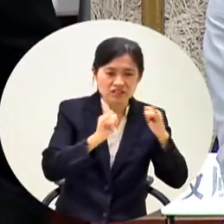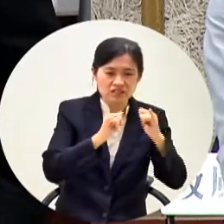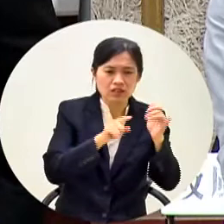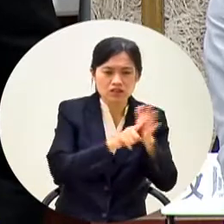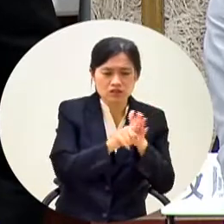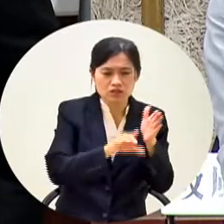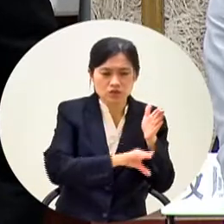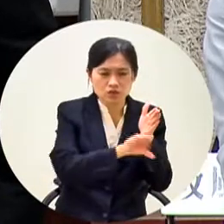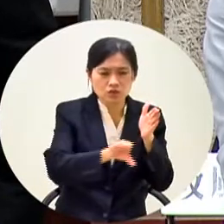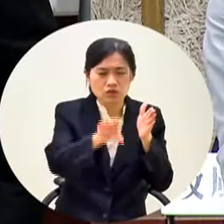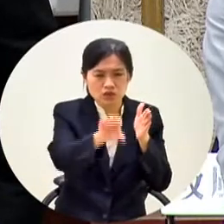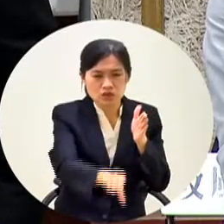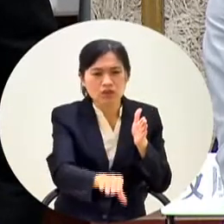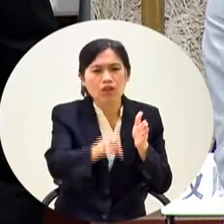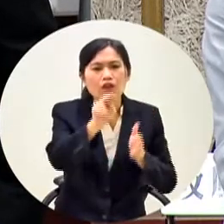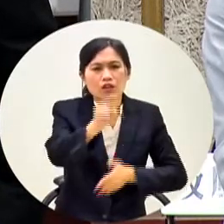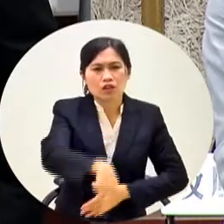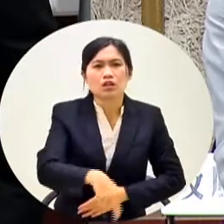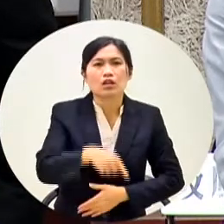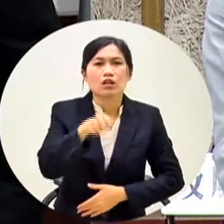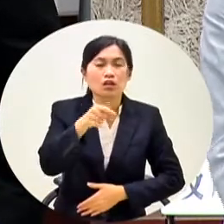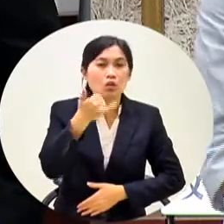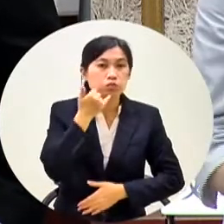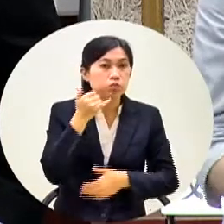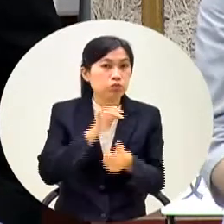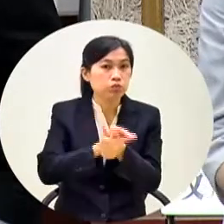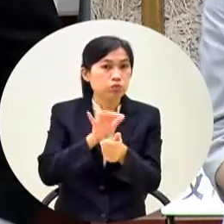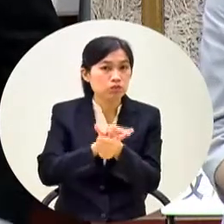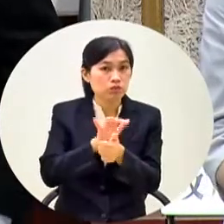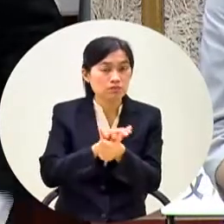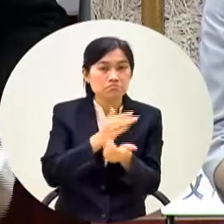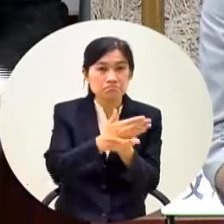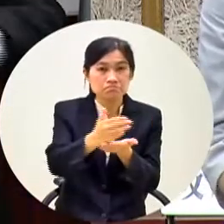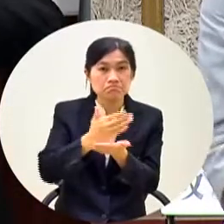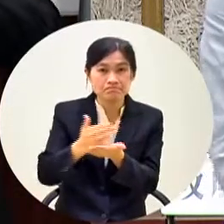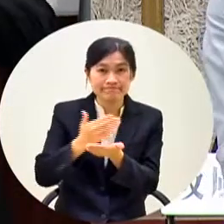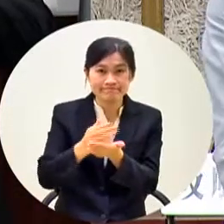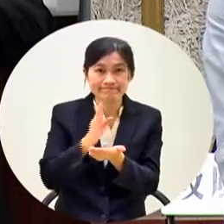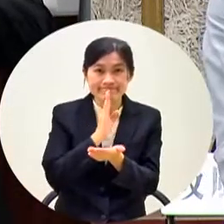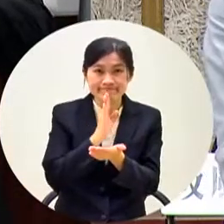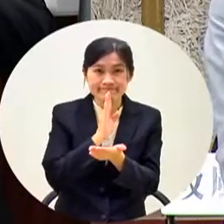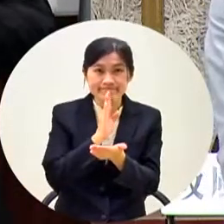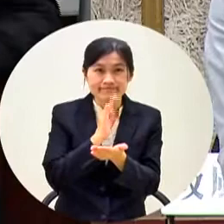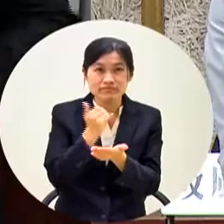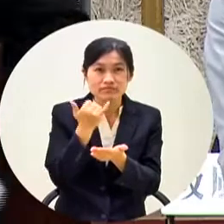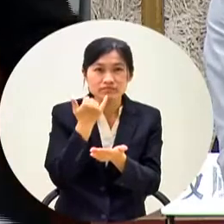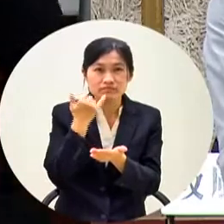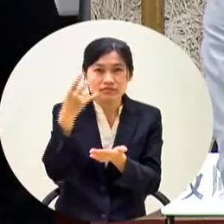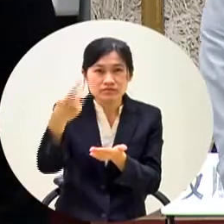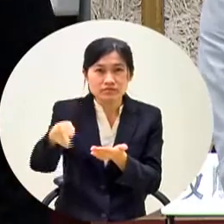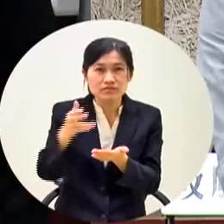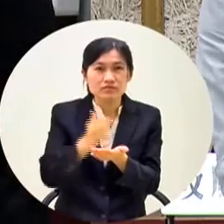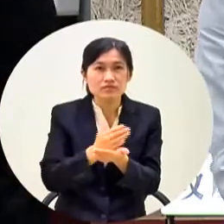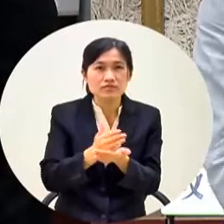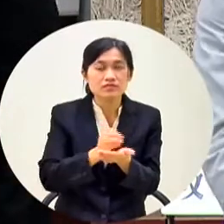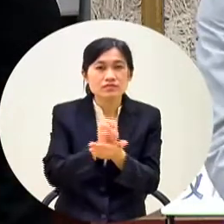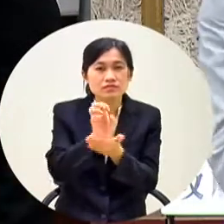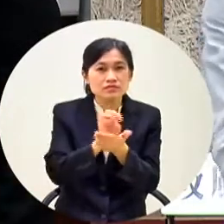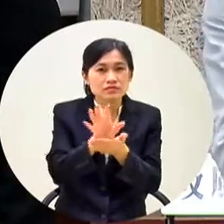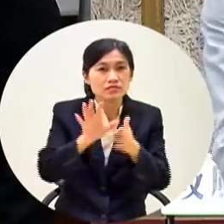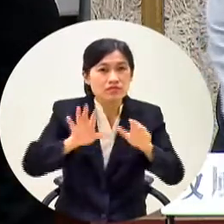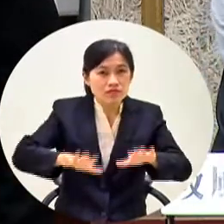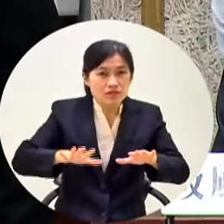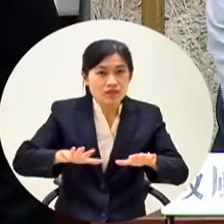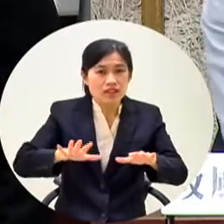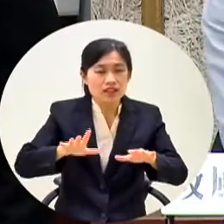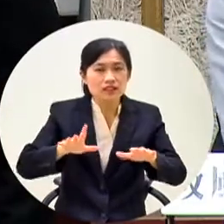落。哦，这拢会当纾解这个交通量嘛。 好。 哦，啊，你是会当落评估？ 好，跟议员报告哈，其实这个整